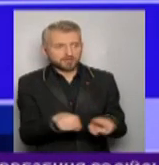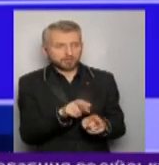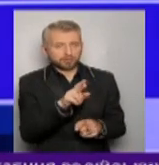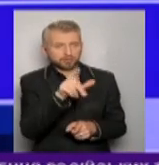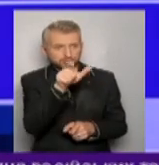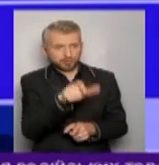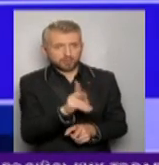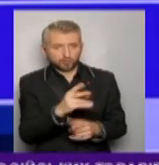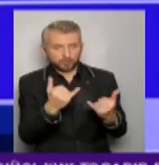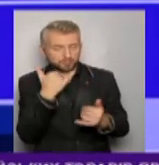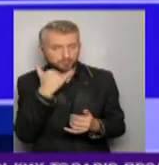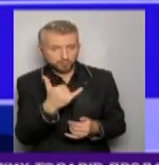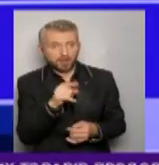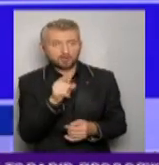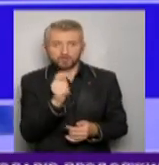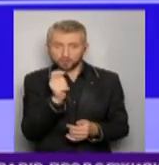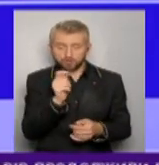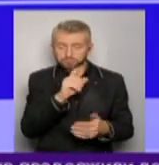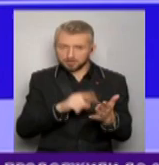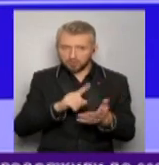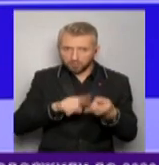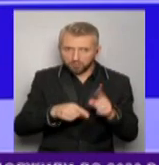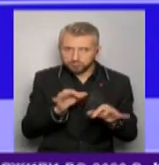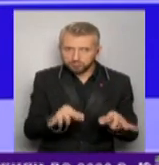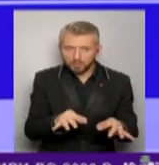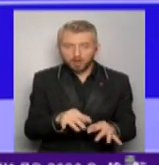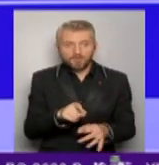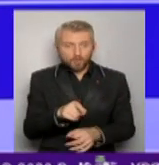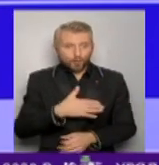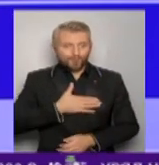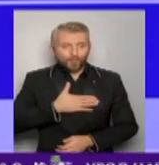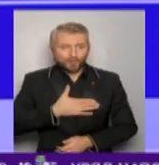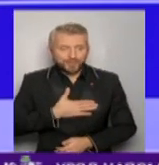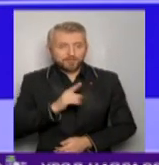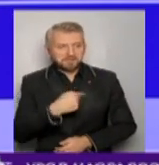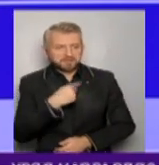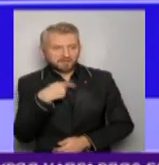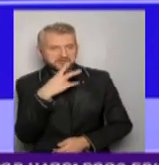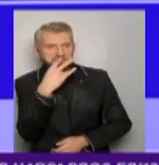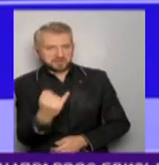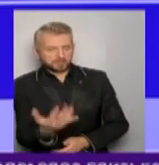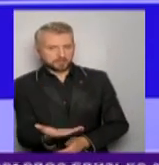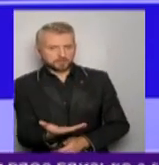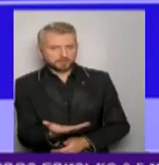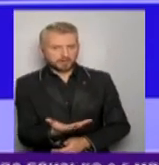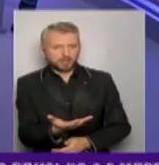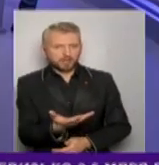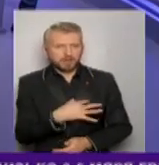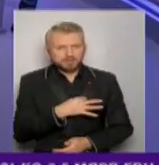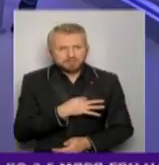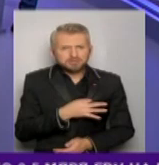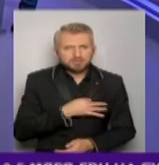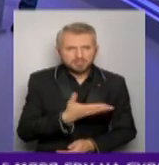щойно подзвонили. І вона вам ставить логічне питання. Слухайте, воно моє, ви мені кажете ні. А яке ви до цього маєте